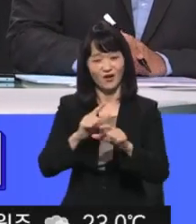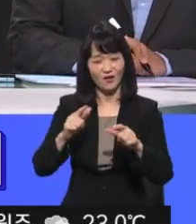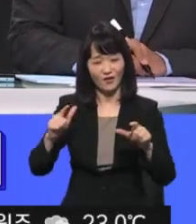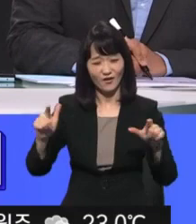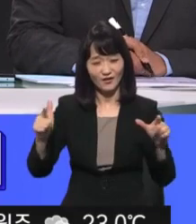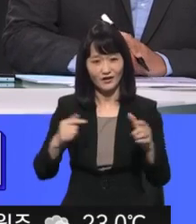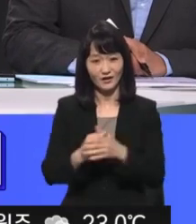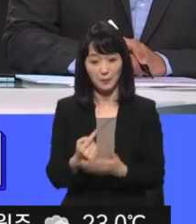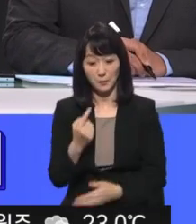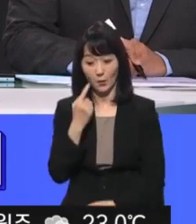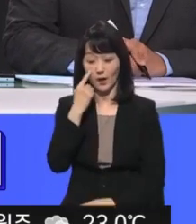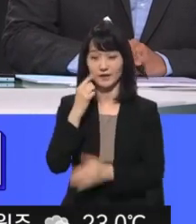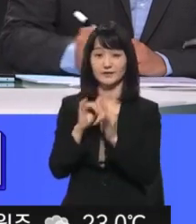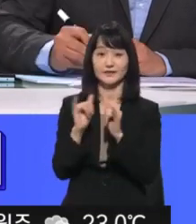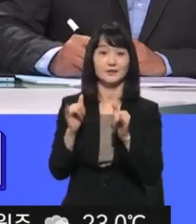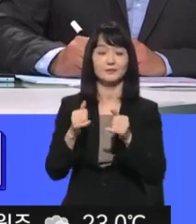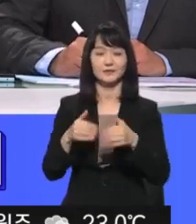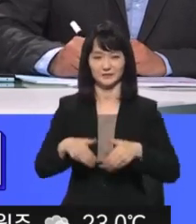돼요